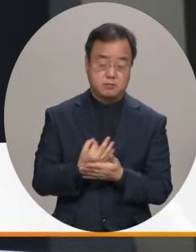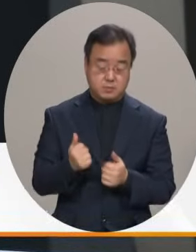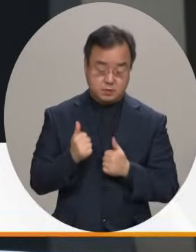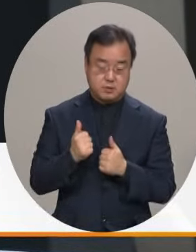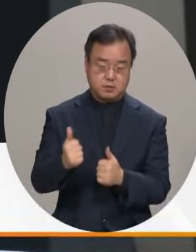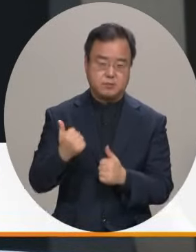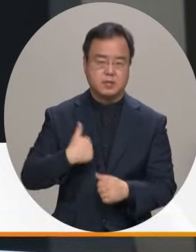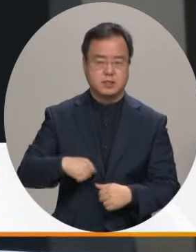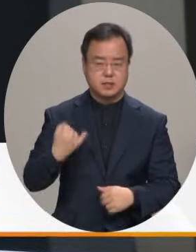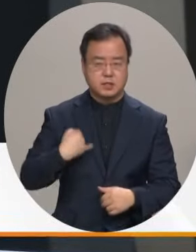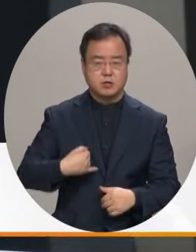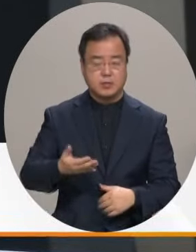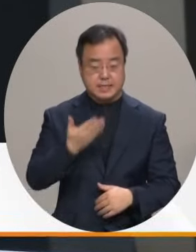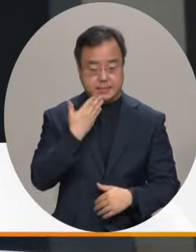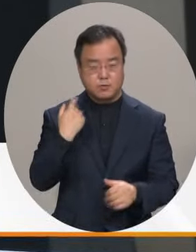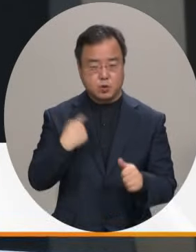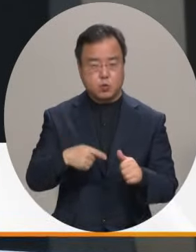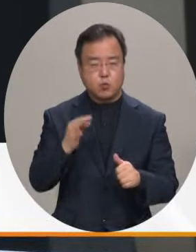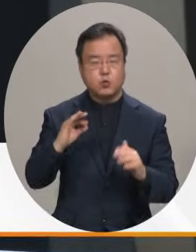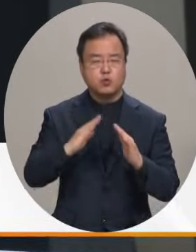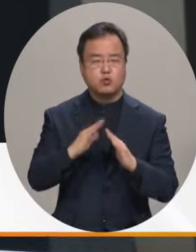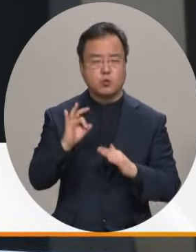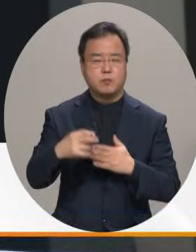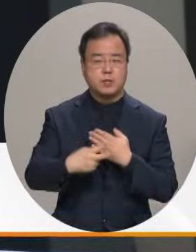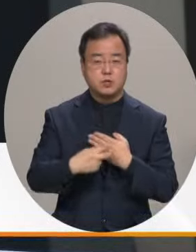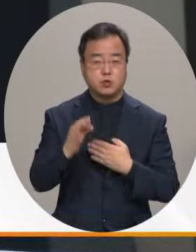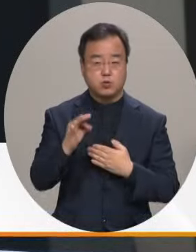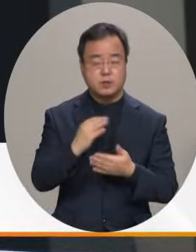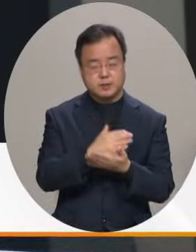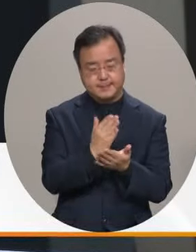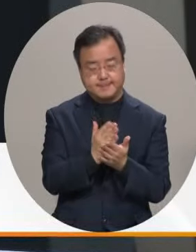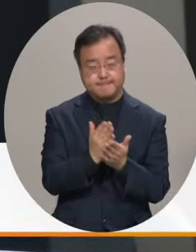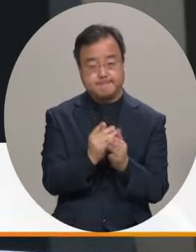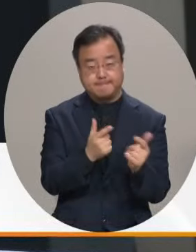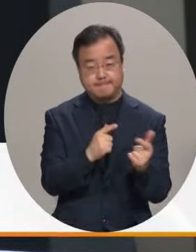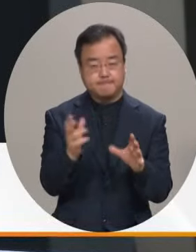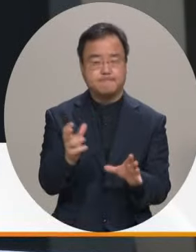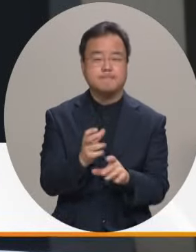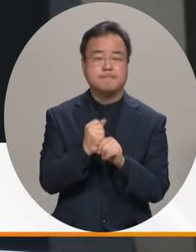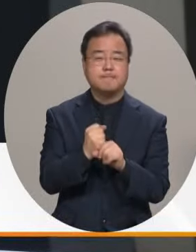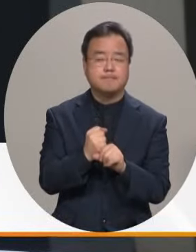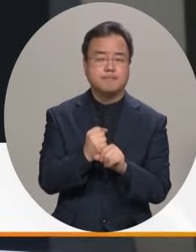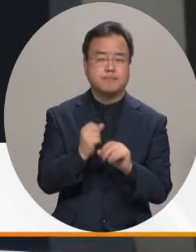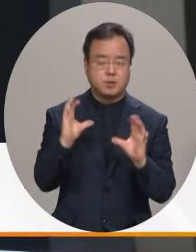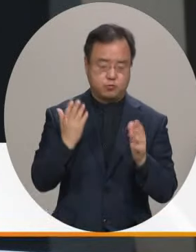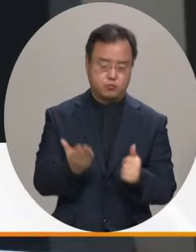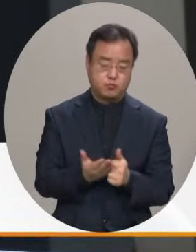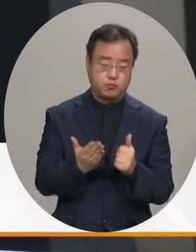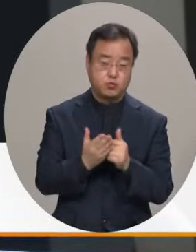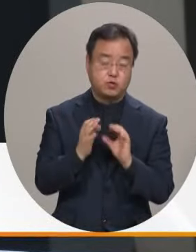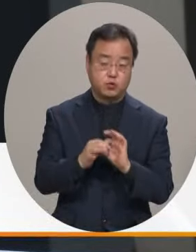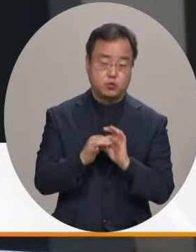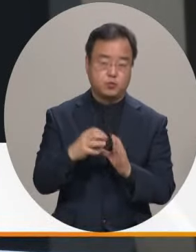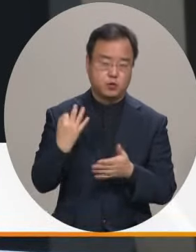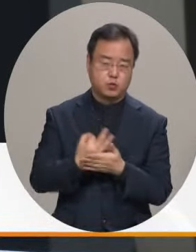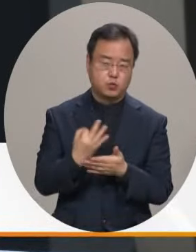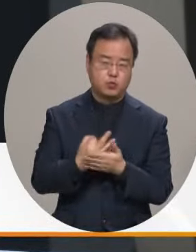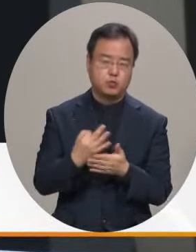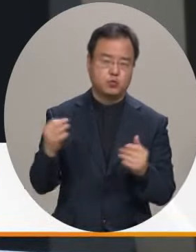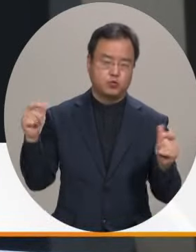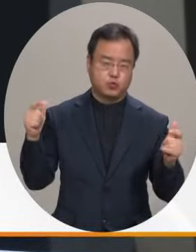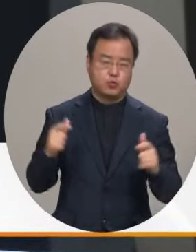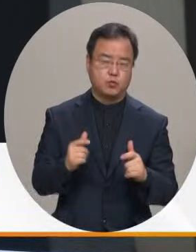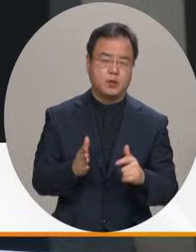필요한 식비나 교육비 주거비 의료비 뭐 이런 기회비용과 함께 육아로 인한 소득 감소 등에 따른 간접